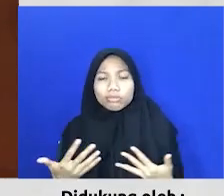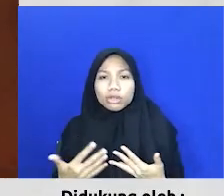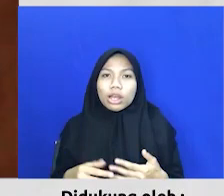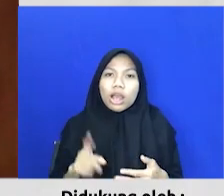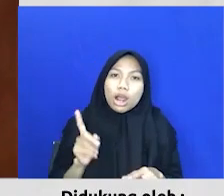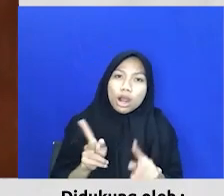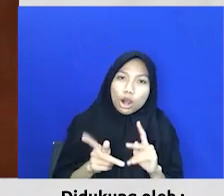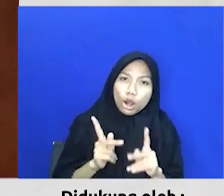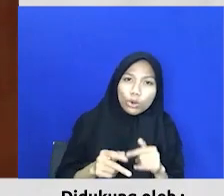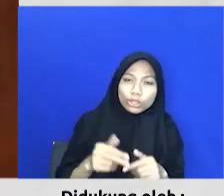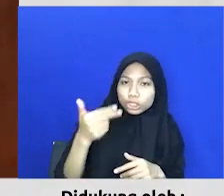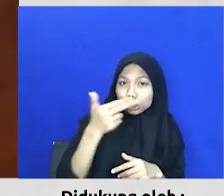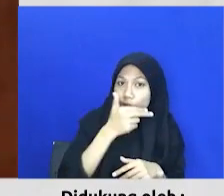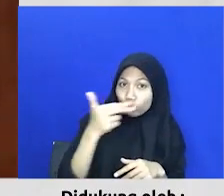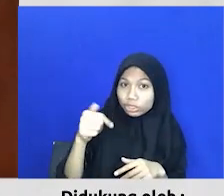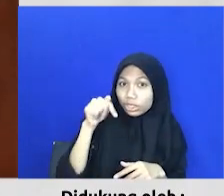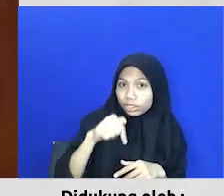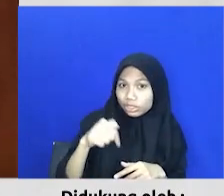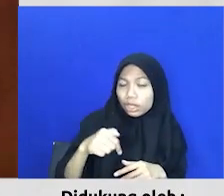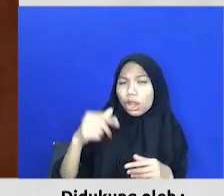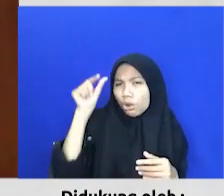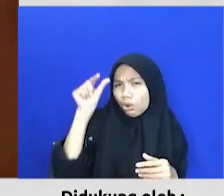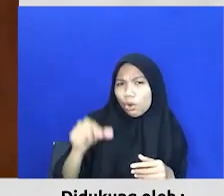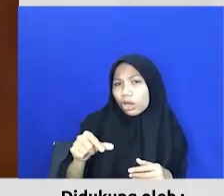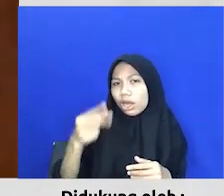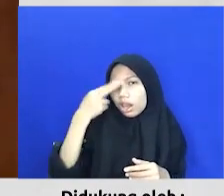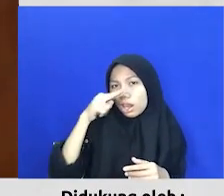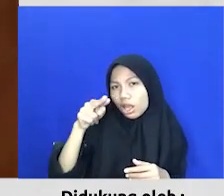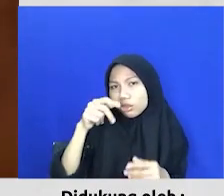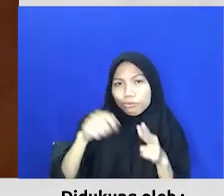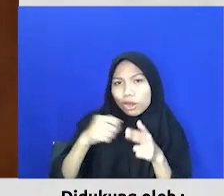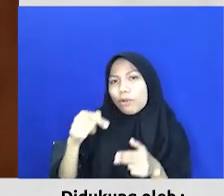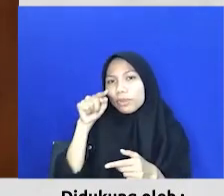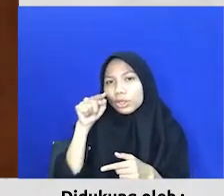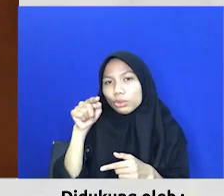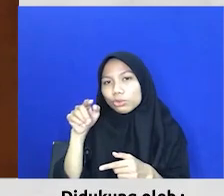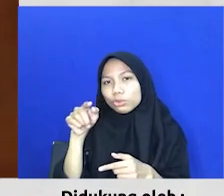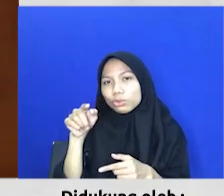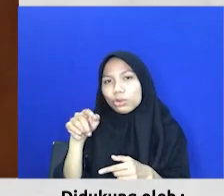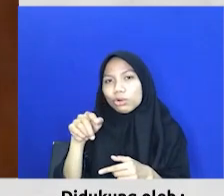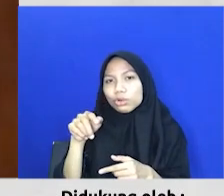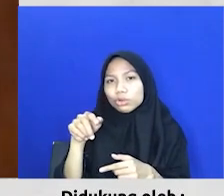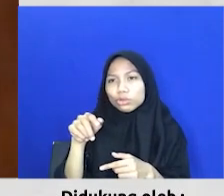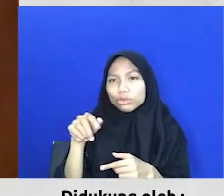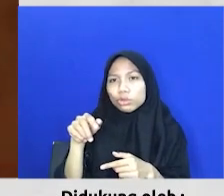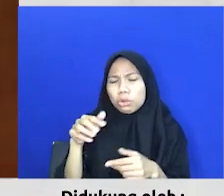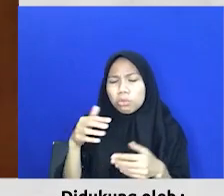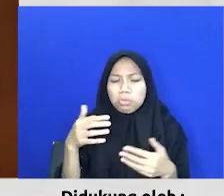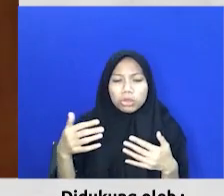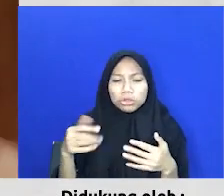ternyata orang-orang yang dia tokohkan itu yang ikut main film kan ya, ya kan gitu ya.